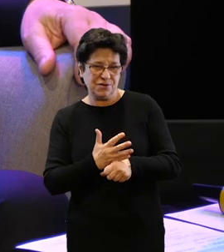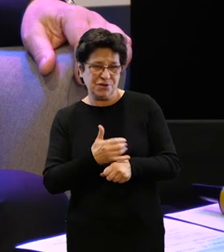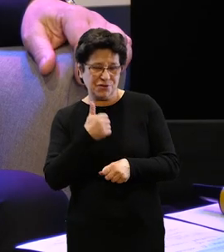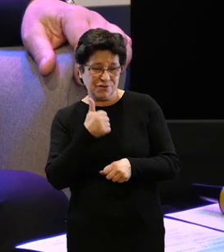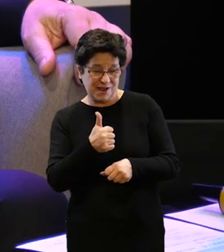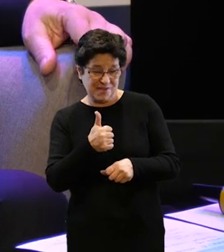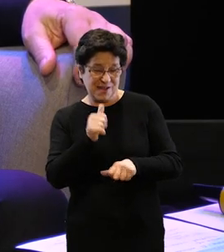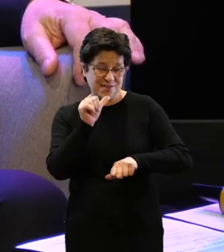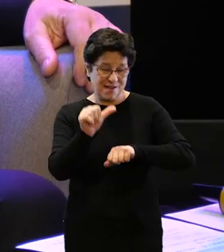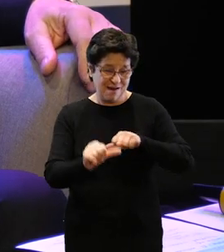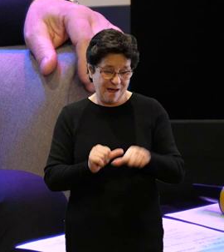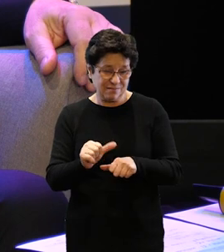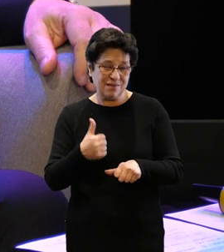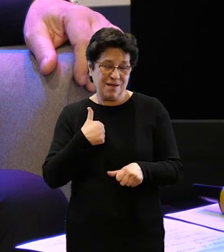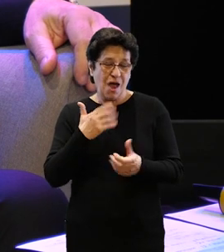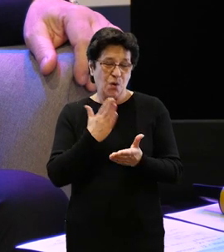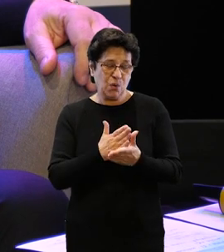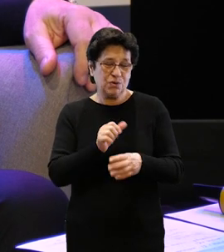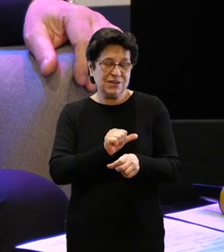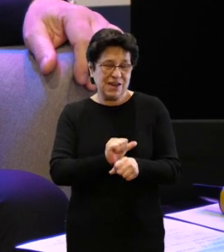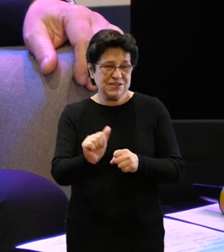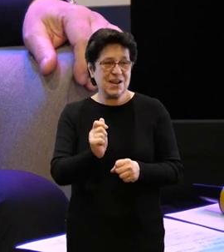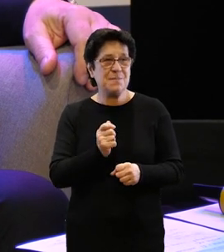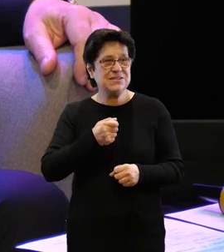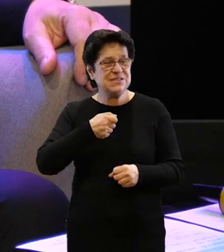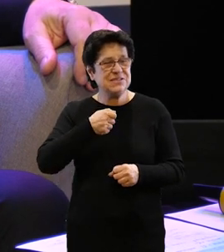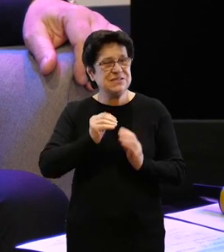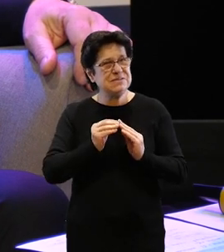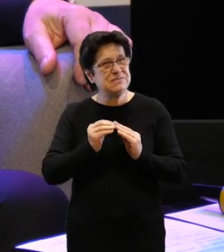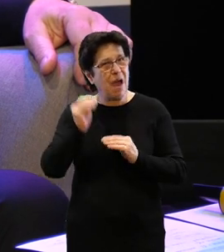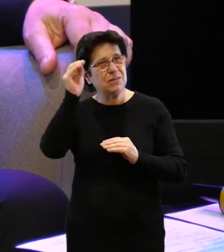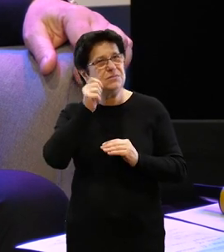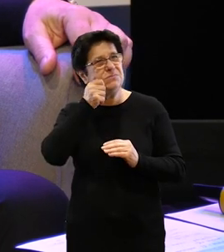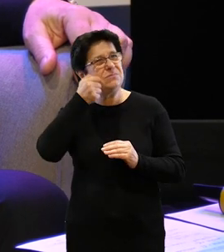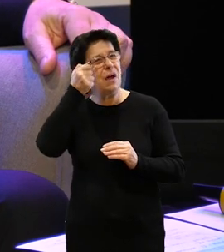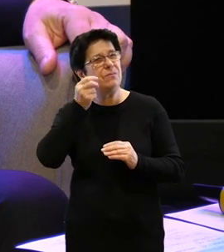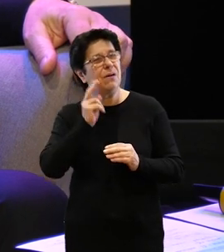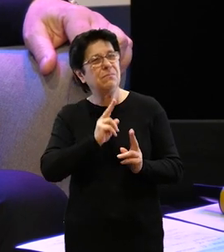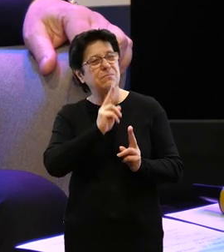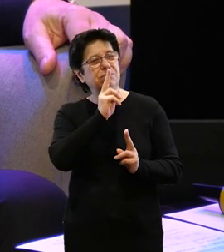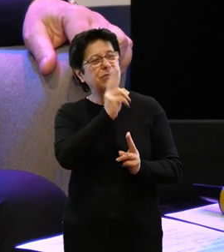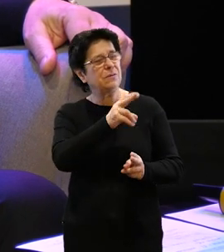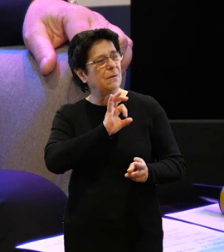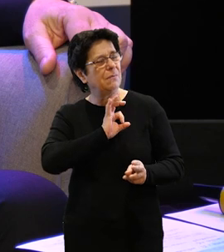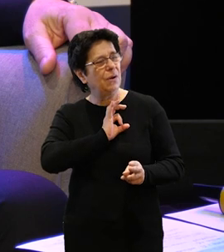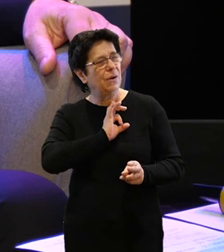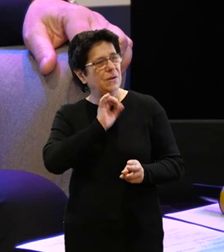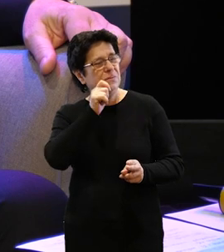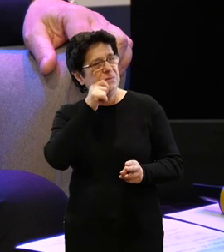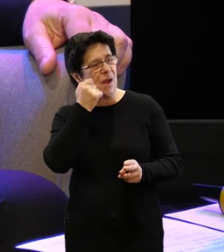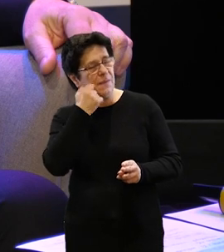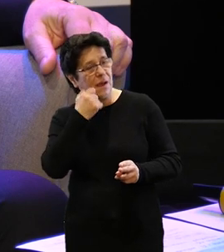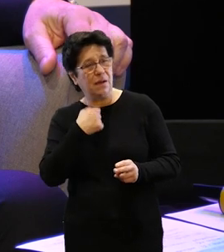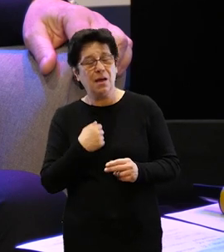starszy od mojego dziadka nie miałem okazji go poznać ale tak sobie myślę z perspektywy opowieści a najwięcej